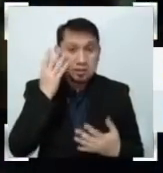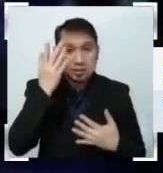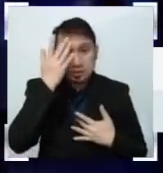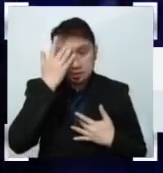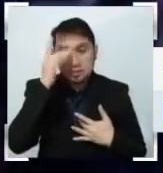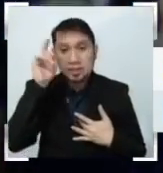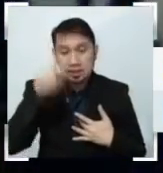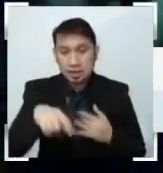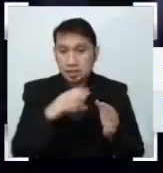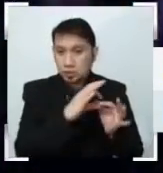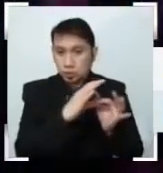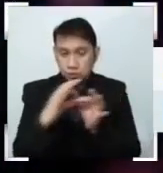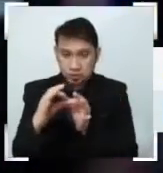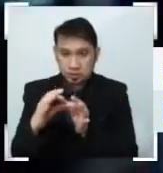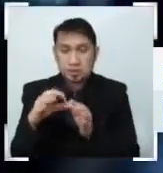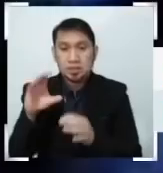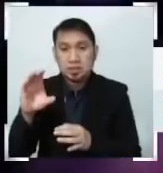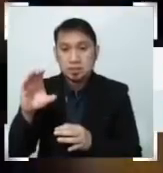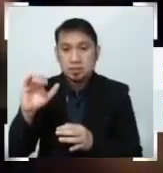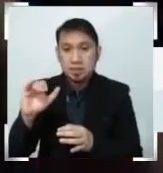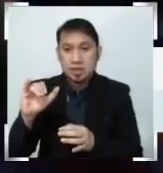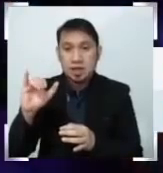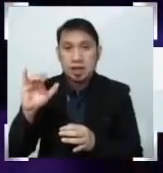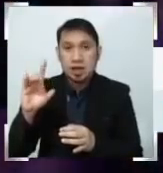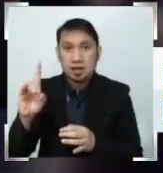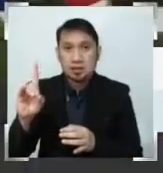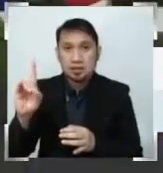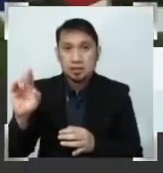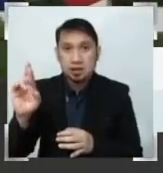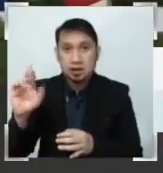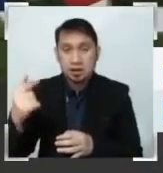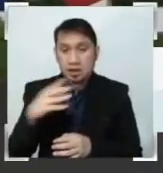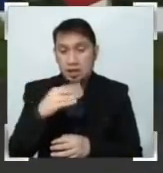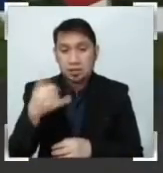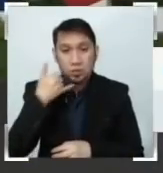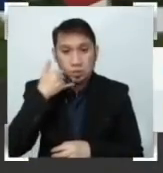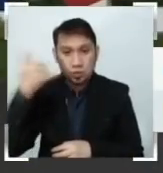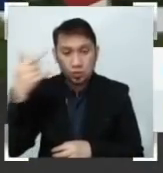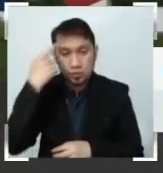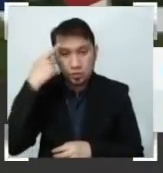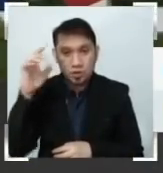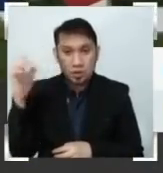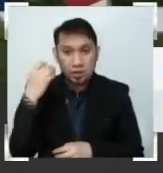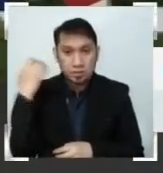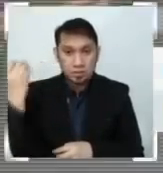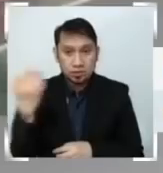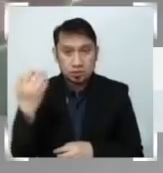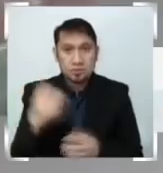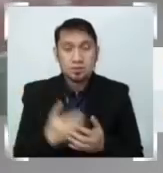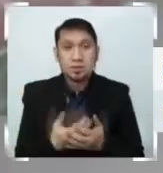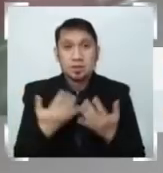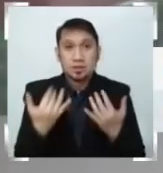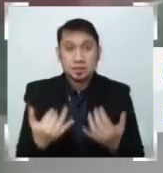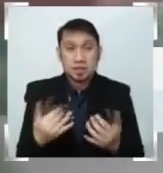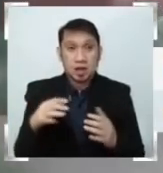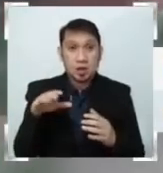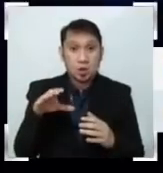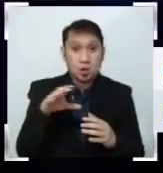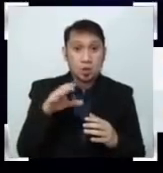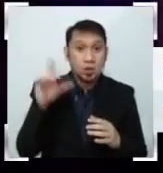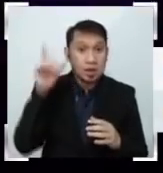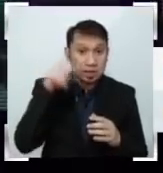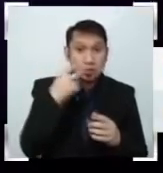sa tanggapan ng CDRRMO at tumawag sa COVID hotline. Nasa ilalim ng alert level 2 ang Cotabato at Lapu-Lapu